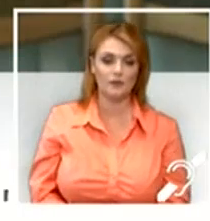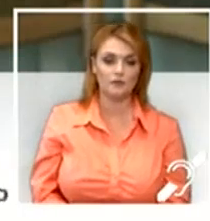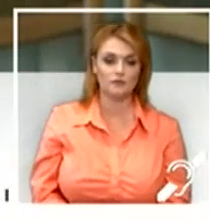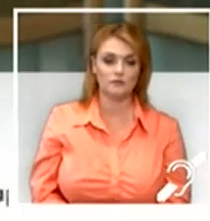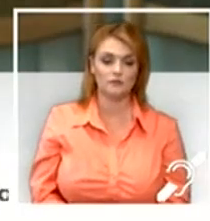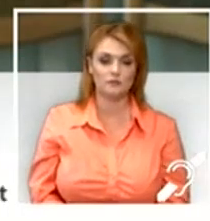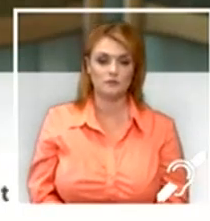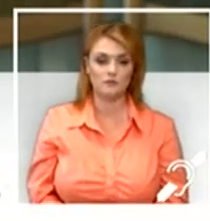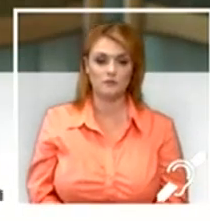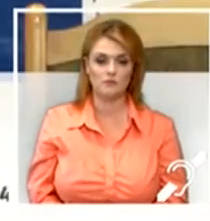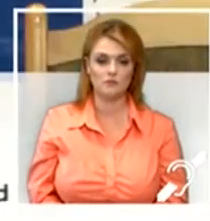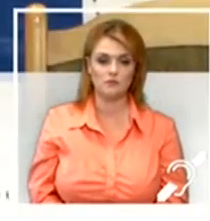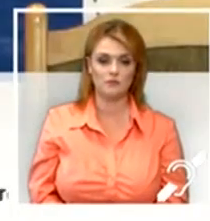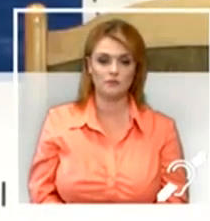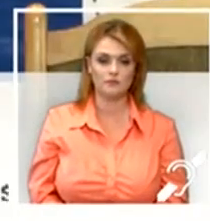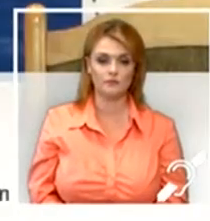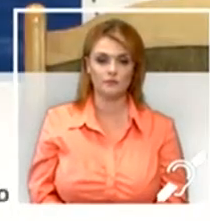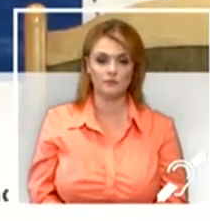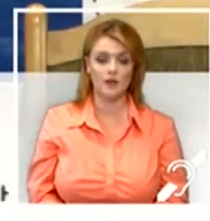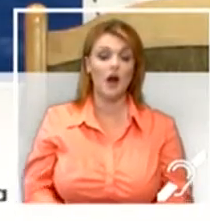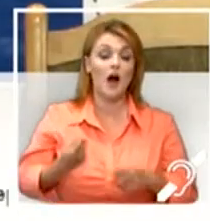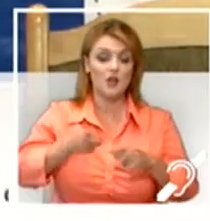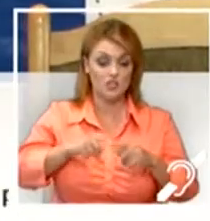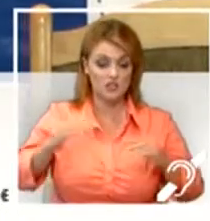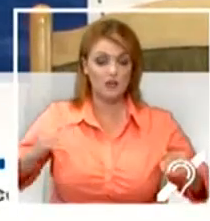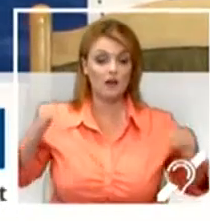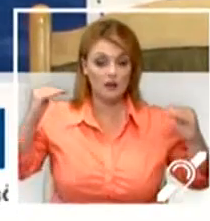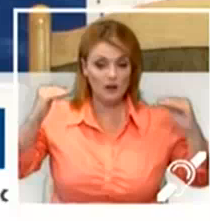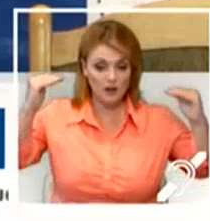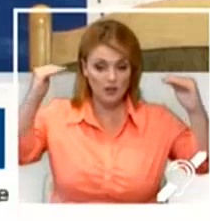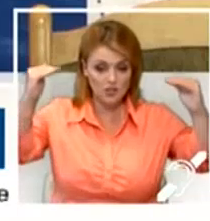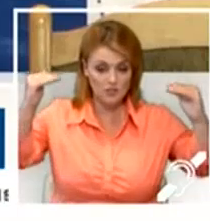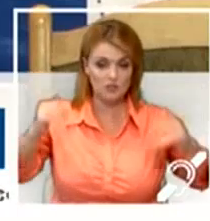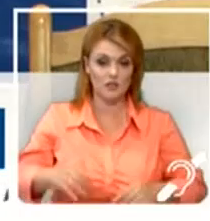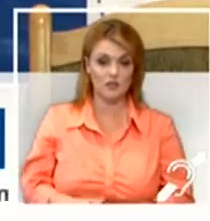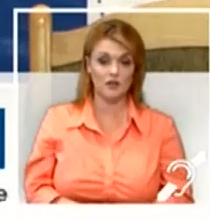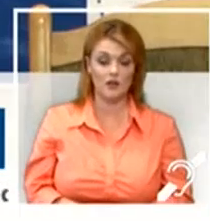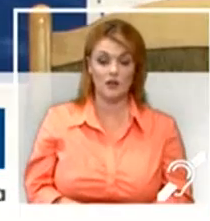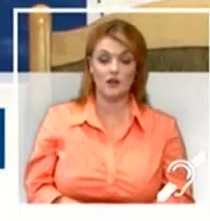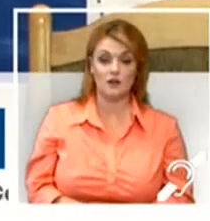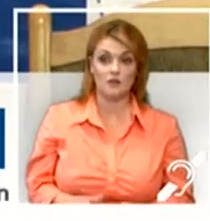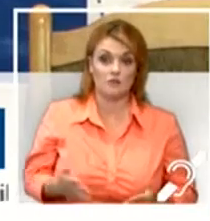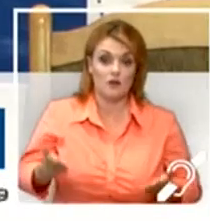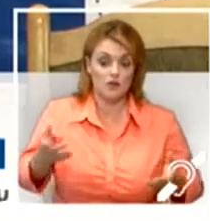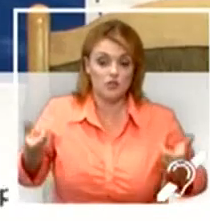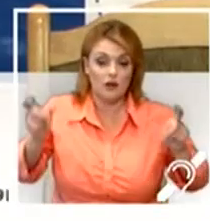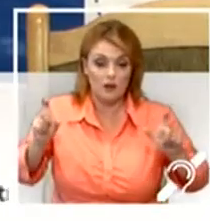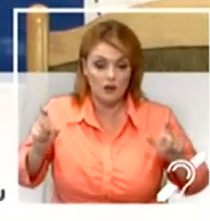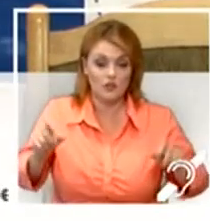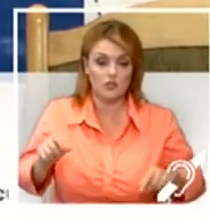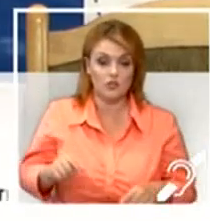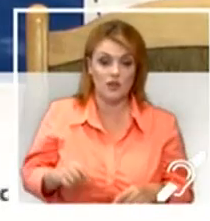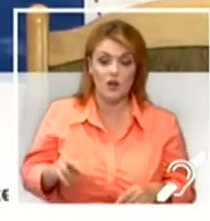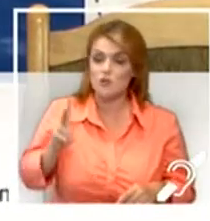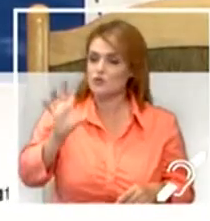sunt returnați în Republica Moldova și sunt introduse în economie. Această creștere fără precedent ne-a prins pe momente foarte dificil